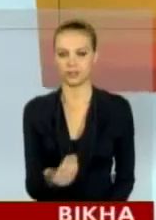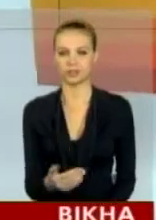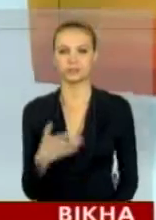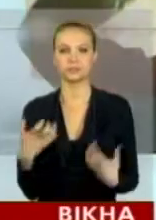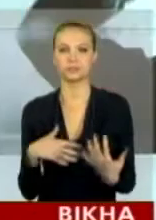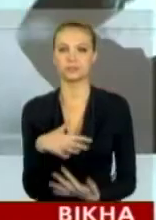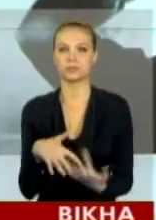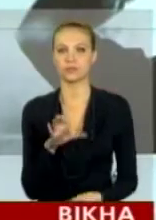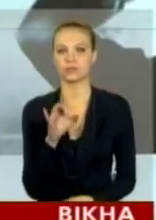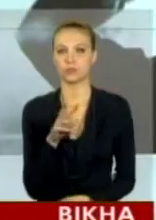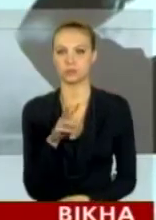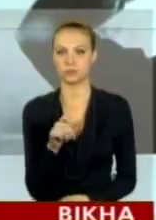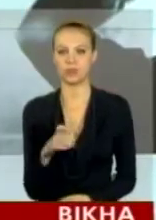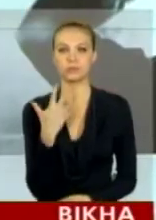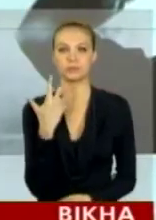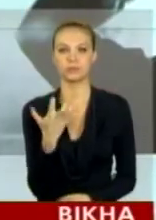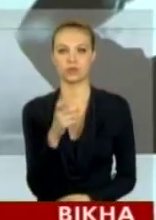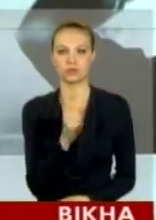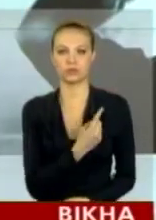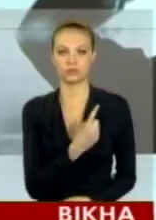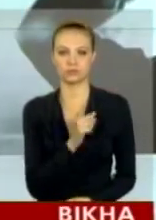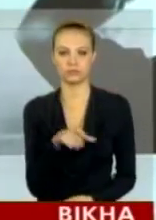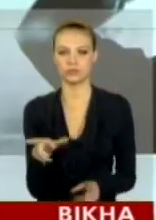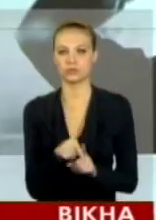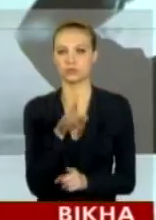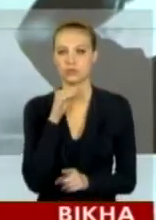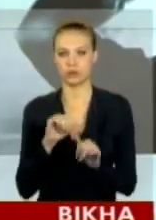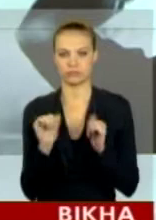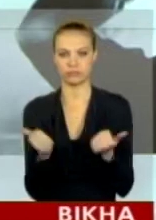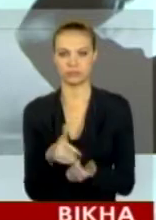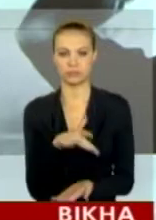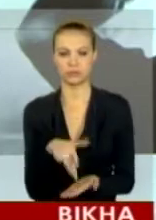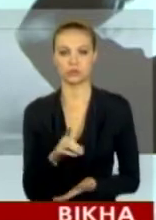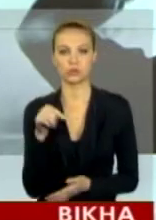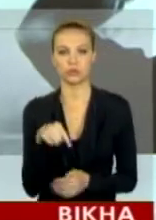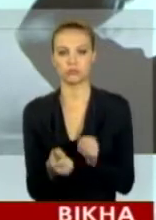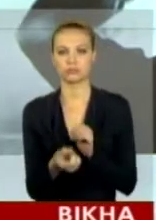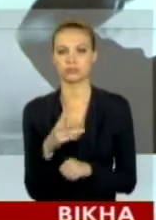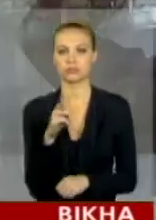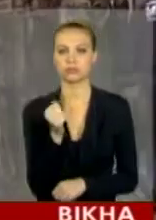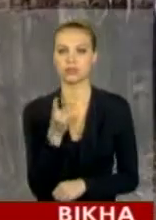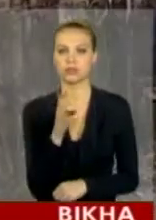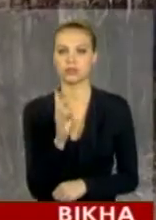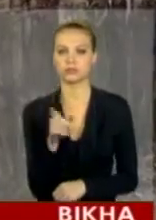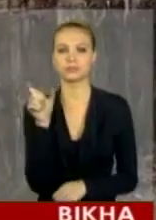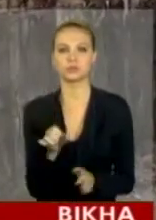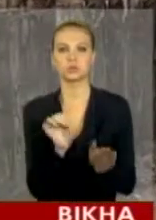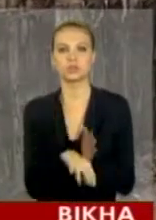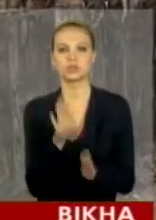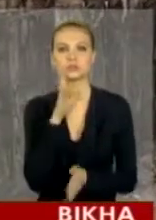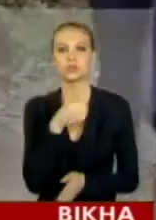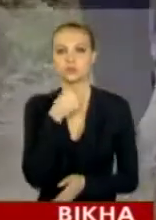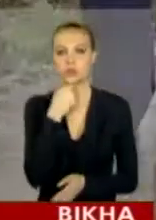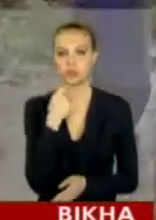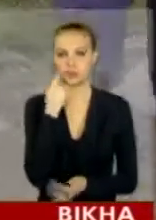паніка в Сумах. 5 озброєних міліціянтів із собаками оточили місто, бо там завівся маньяк. Він убиває жінок похилого